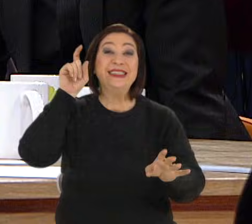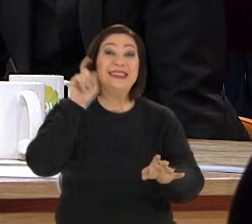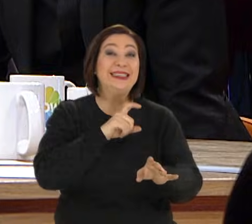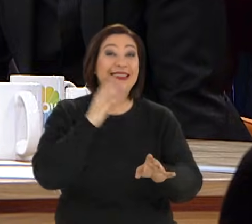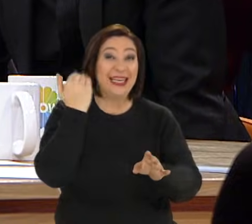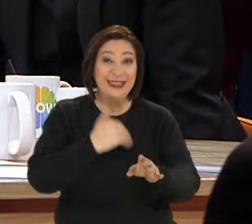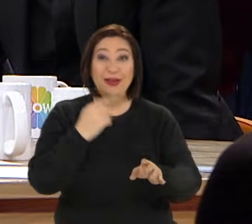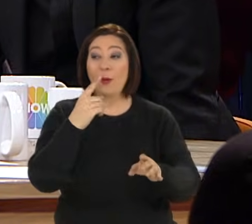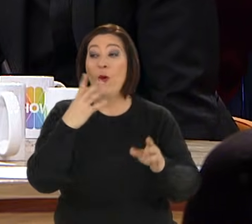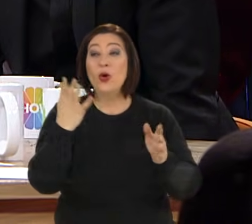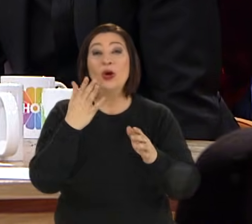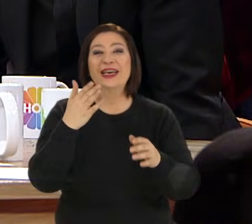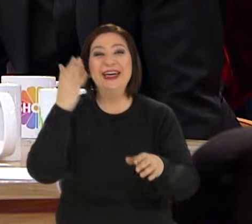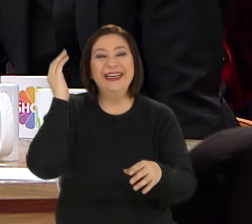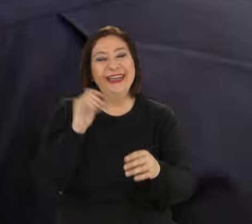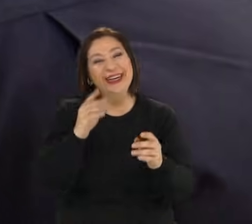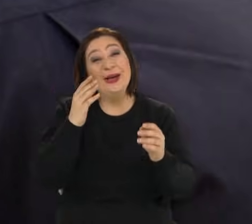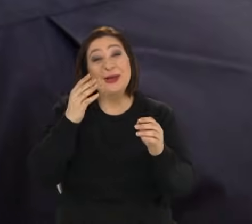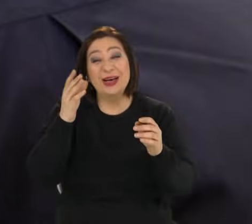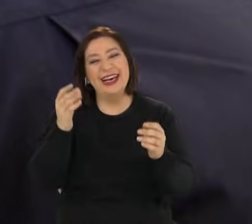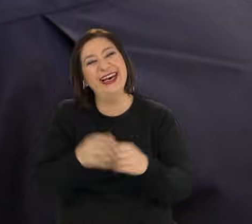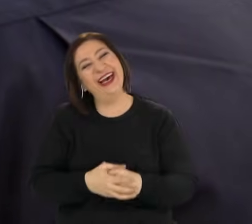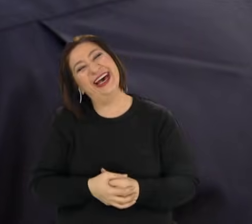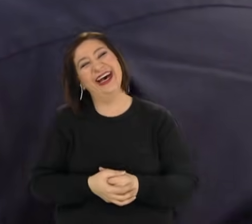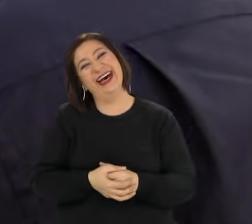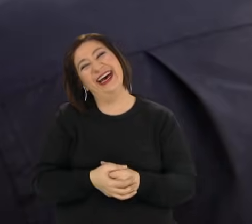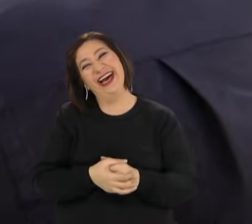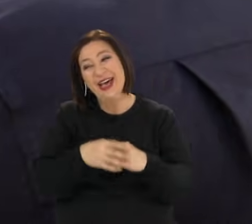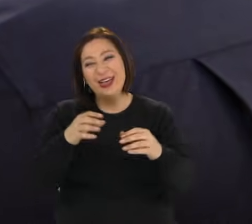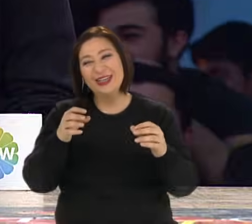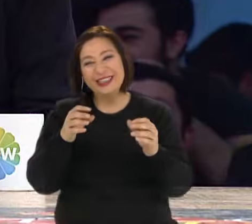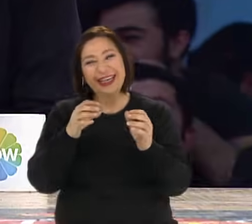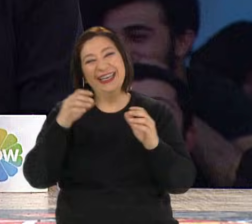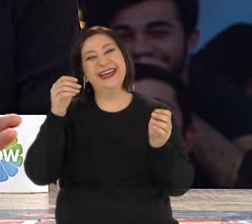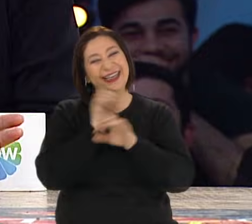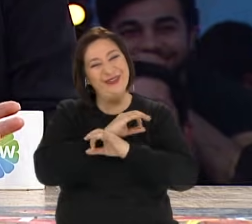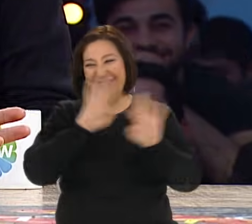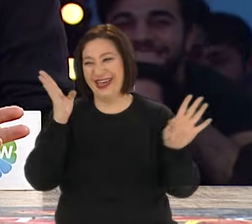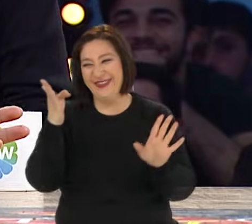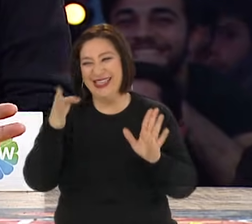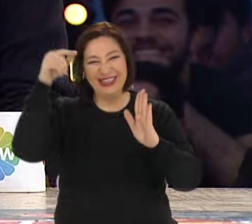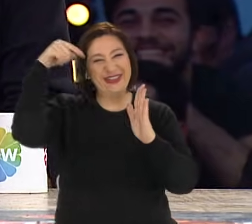derken o kadar. Yani kökten bir şey demiyorum ben. Kökten çözüm demiyorum. Yani